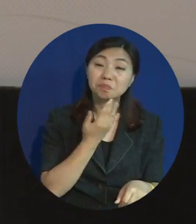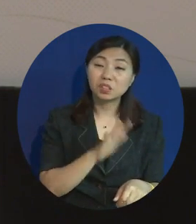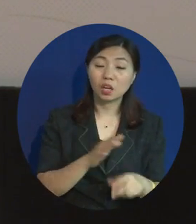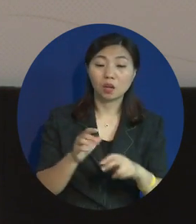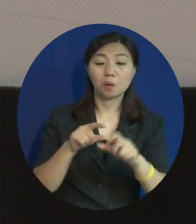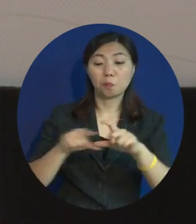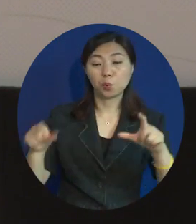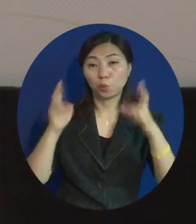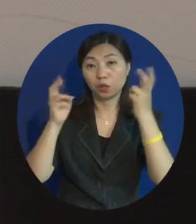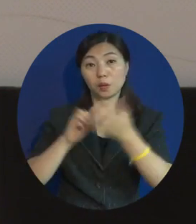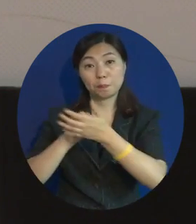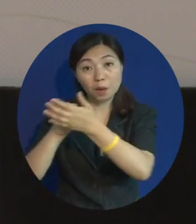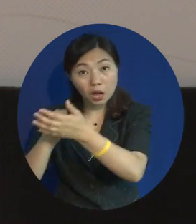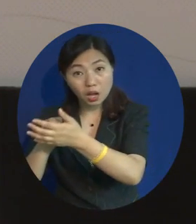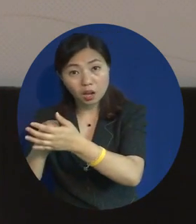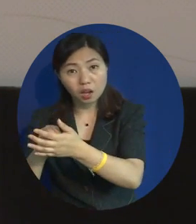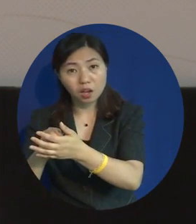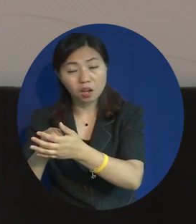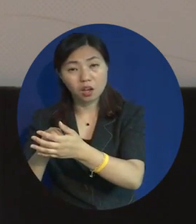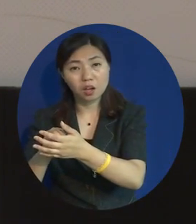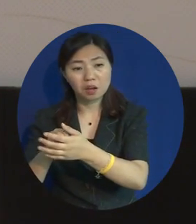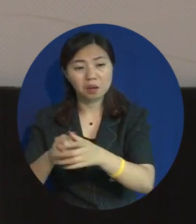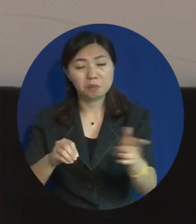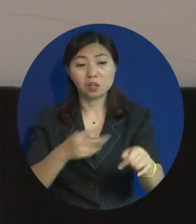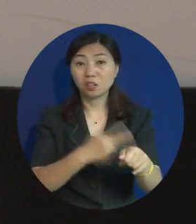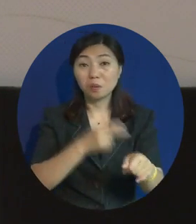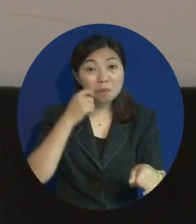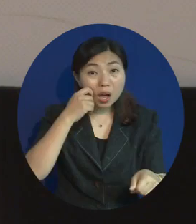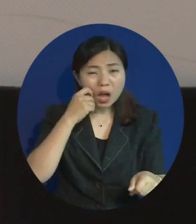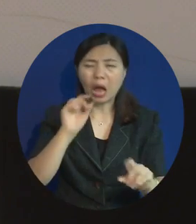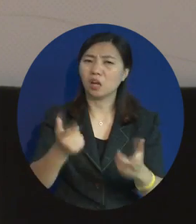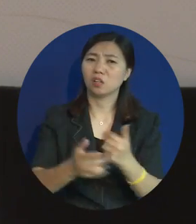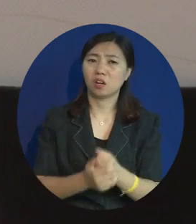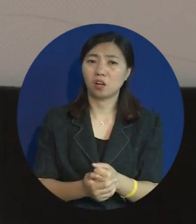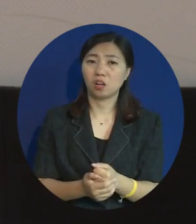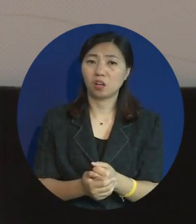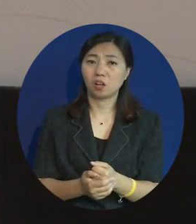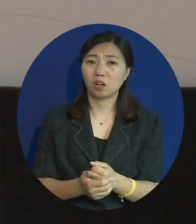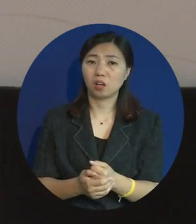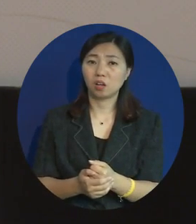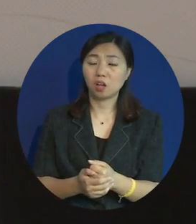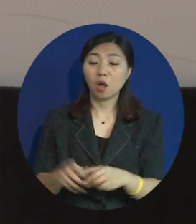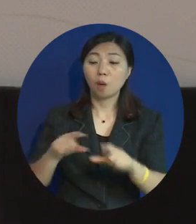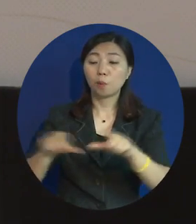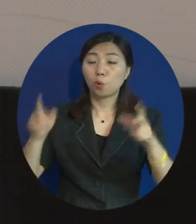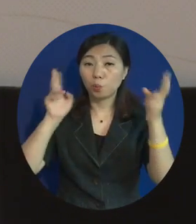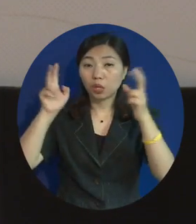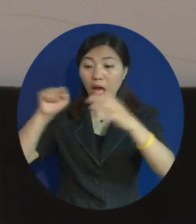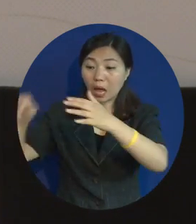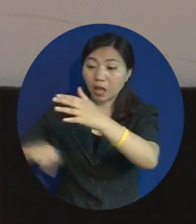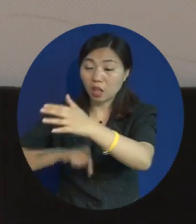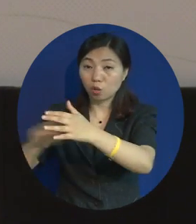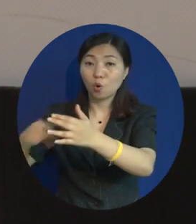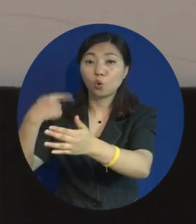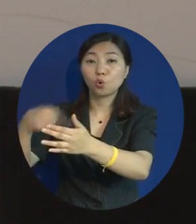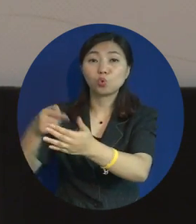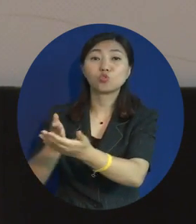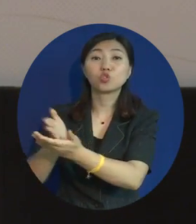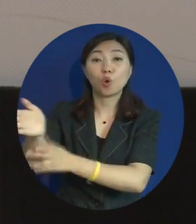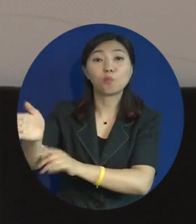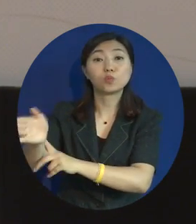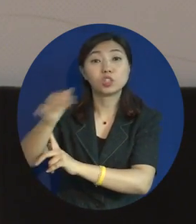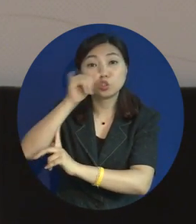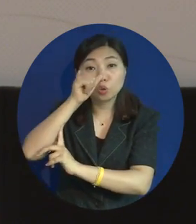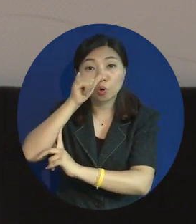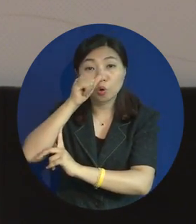직장에 취직했다. 그러면 선생 못 하냐? 아니요. 그 일반 직장 안에도 교육부서가 있어요? 없어요? 그럼 자기가 적성을 따라서